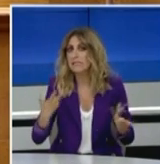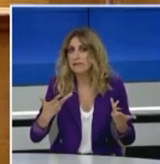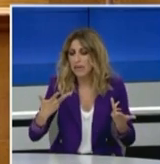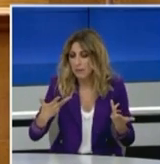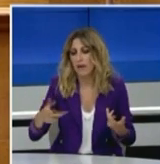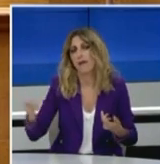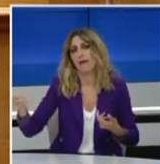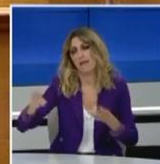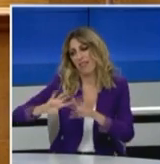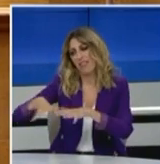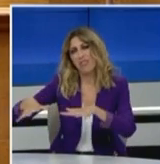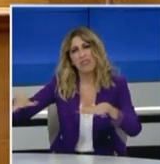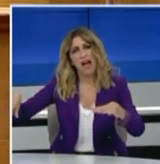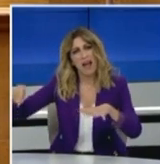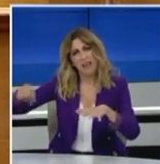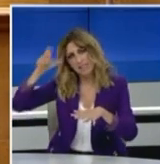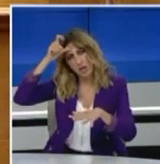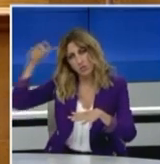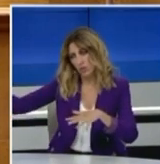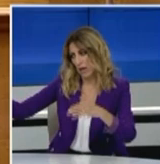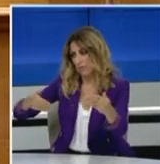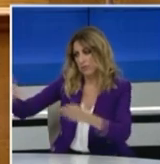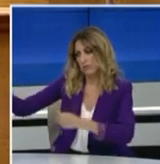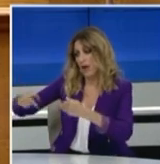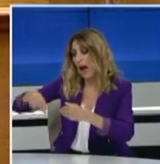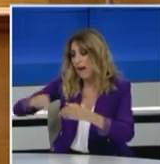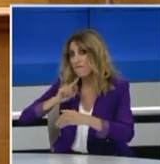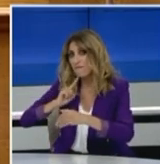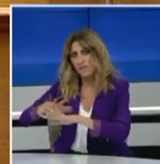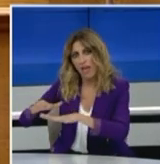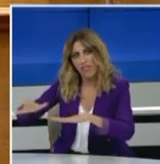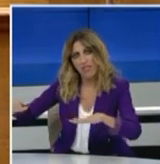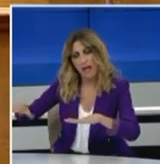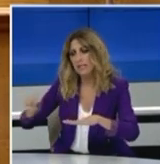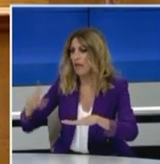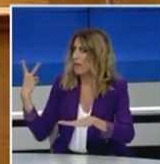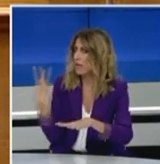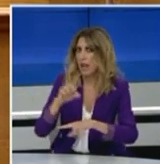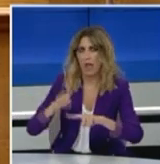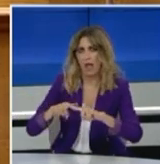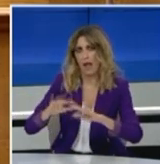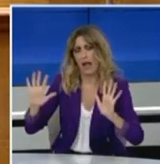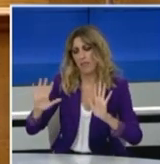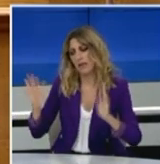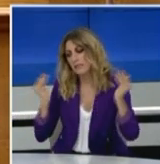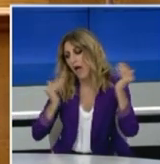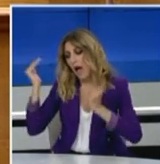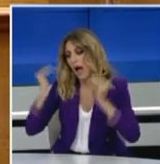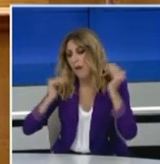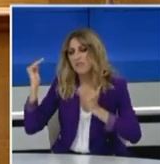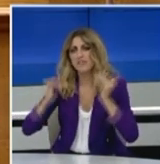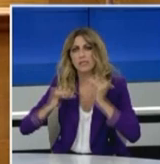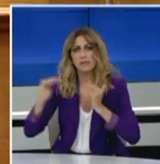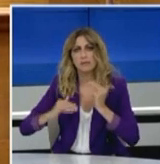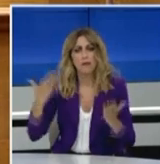χώρο της τουρκικής ναύτεξ, όχι μόνο είναι προκλητική, αλλά δείχνει και τις πραγματικές προθέσεις των